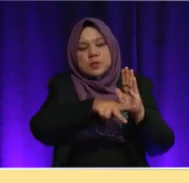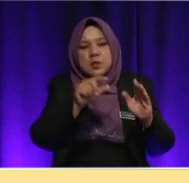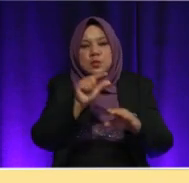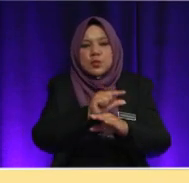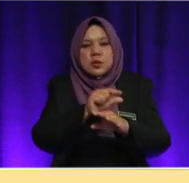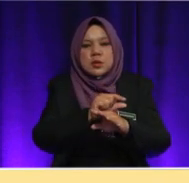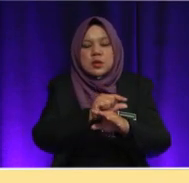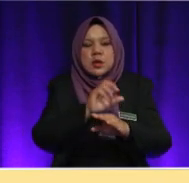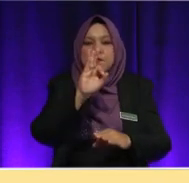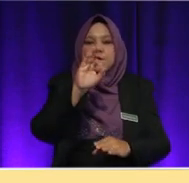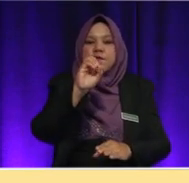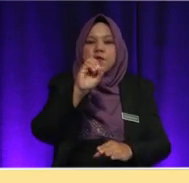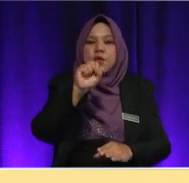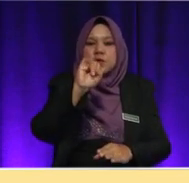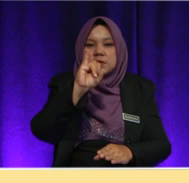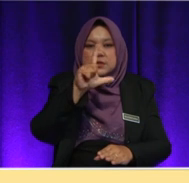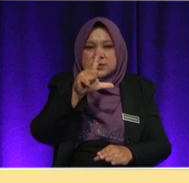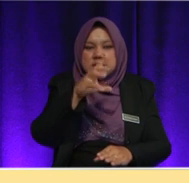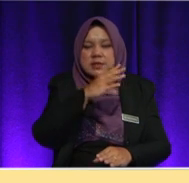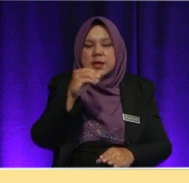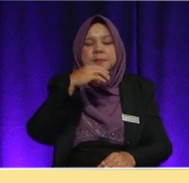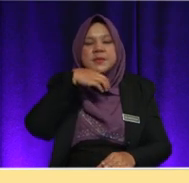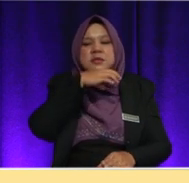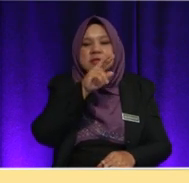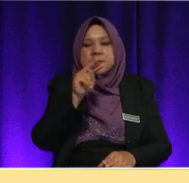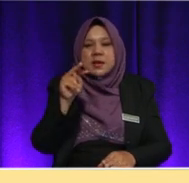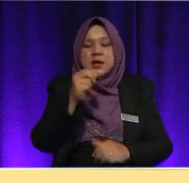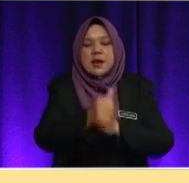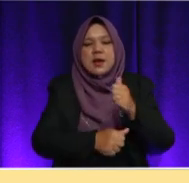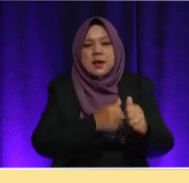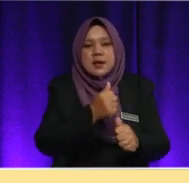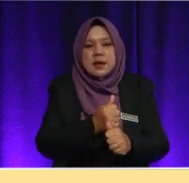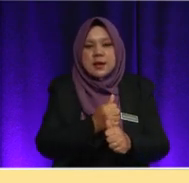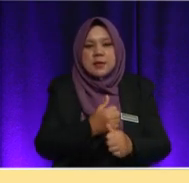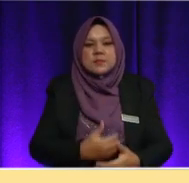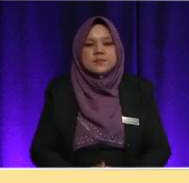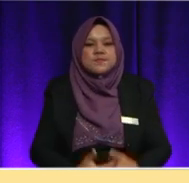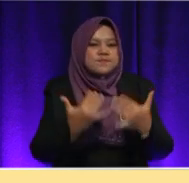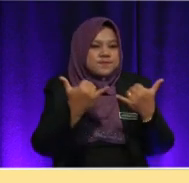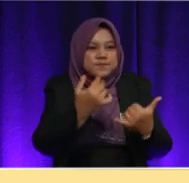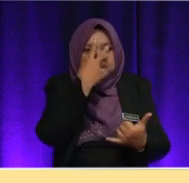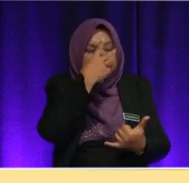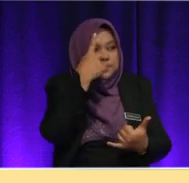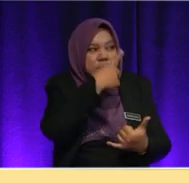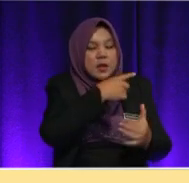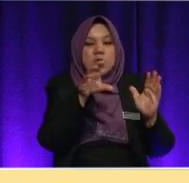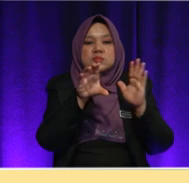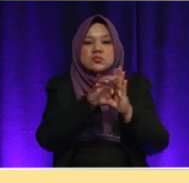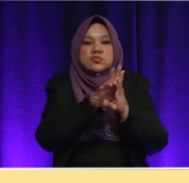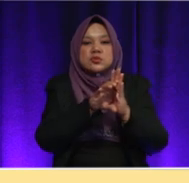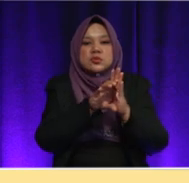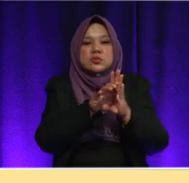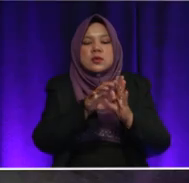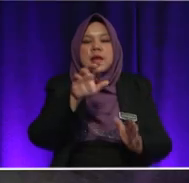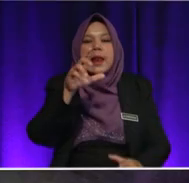positif dan mengurangi pencemaran alam sekitar seperti mana yang ada di hadapan ada dua contoh yang pertama